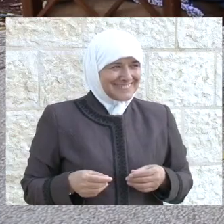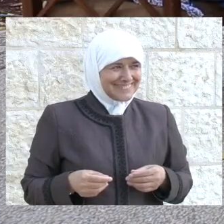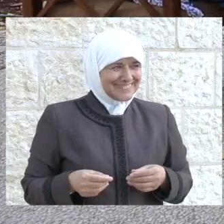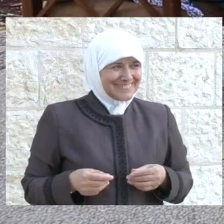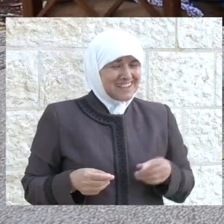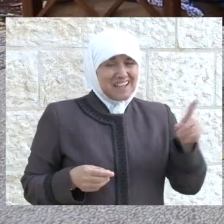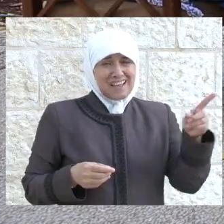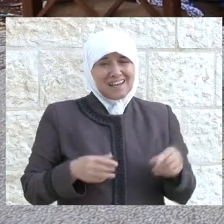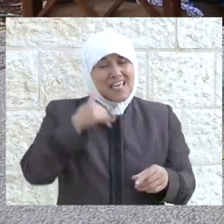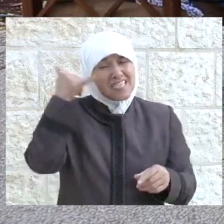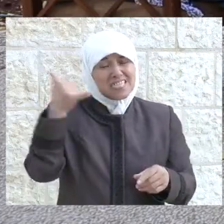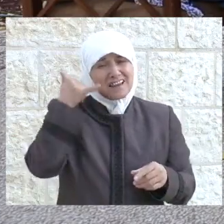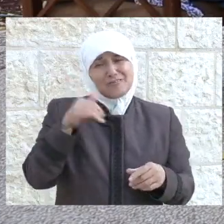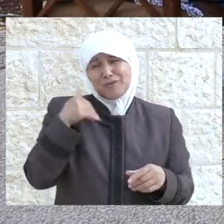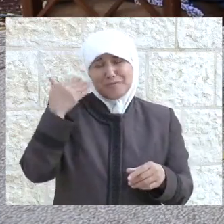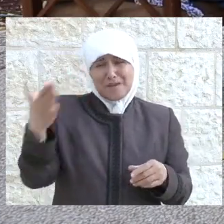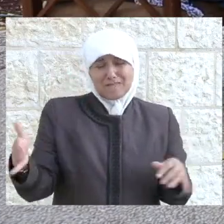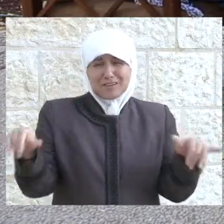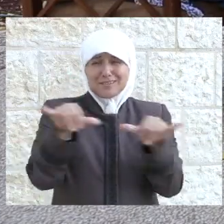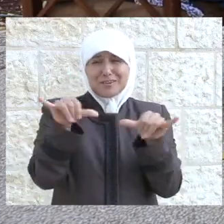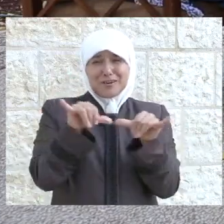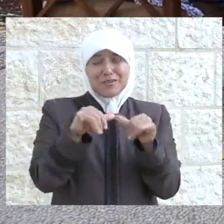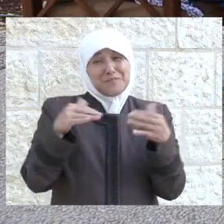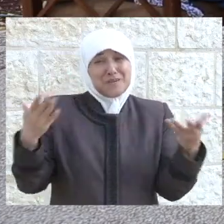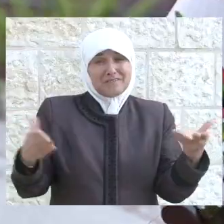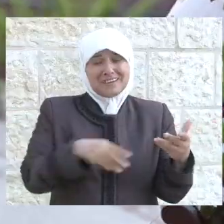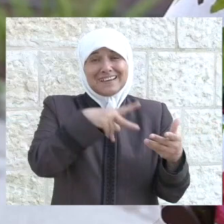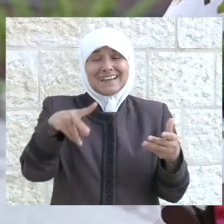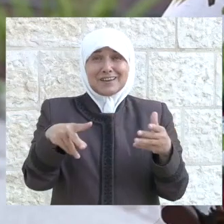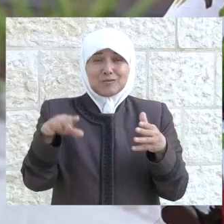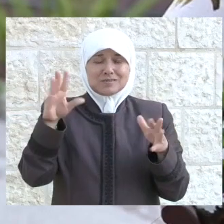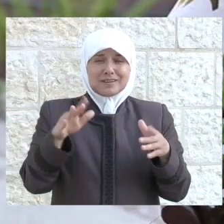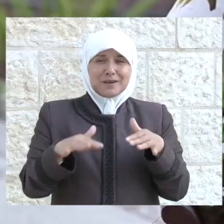ولا التليفون، يعني أنت فعلياً مفصول عن العالم أصلاً.